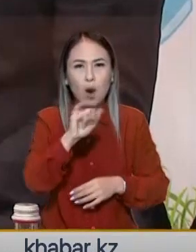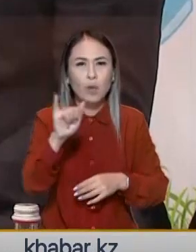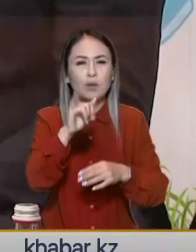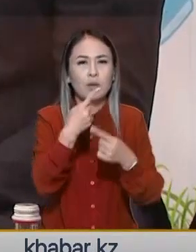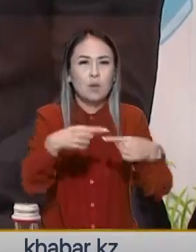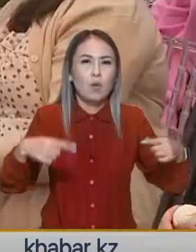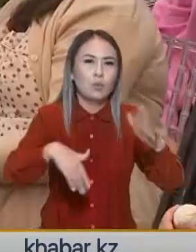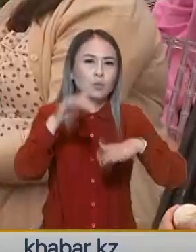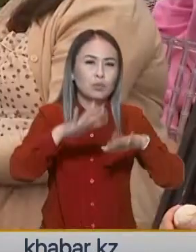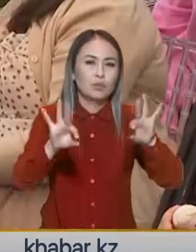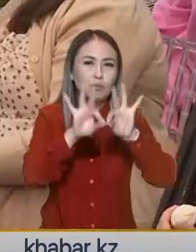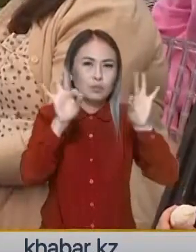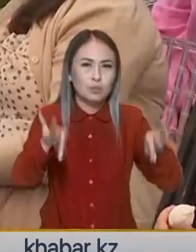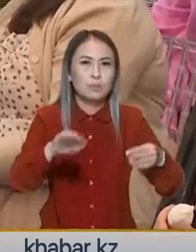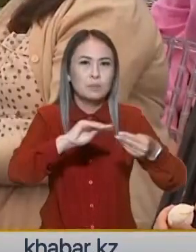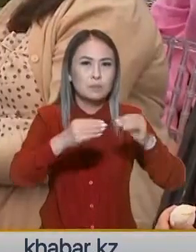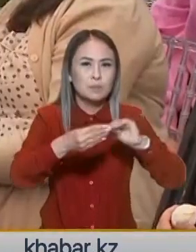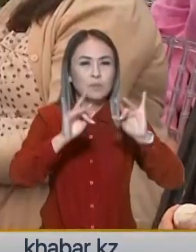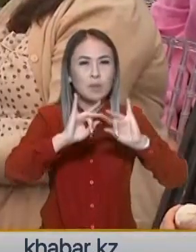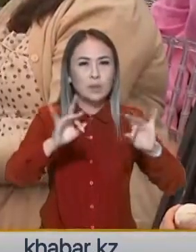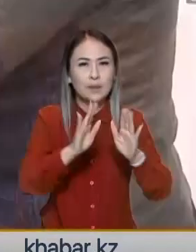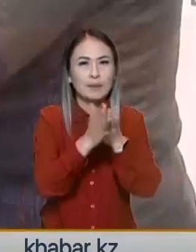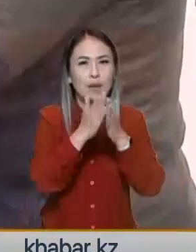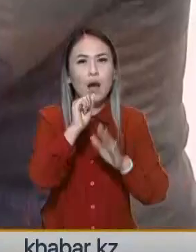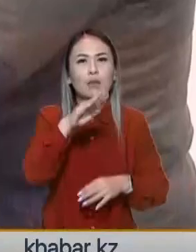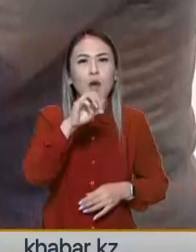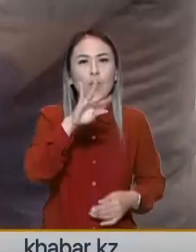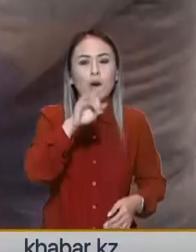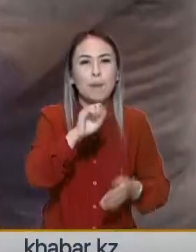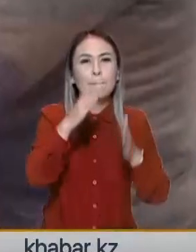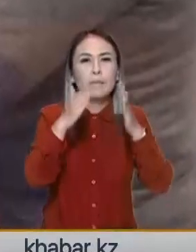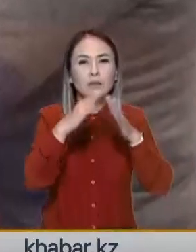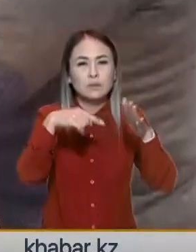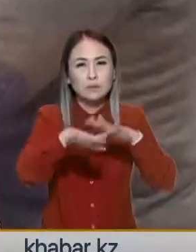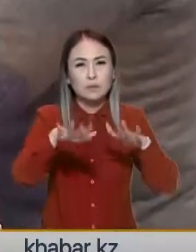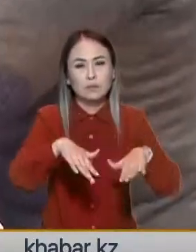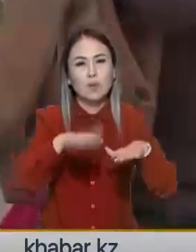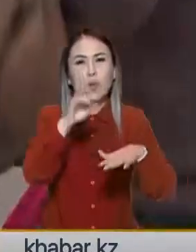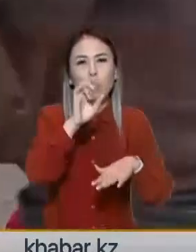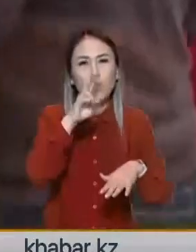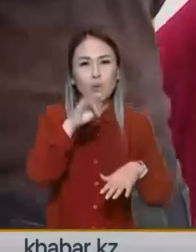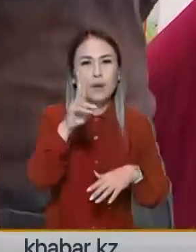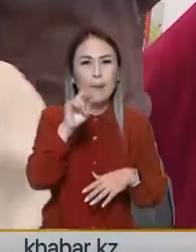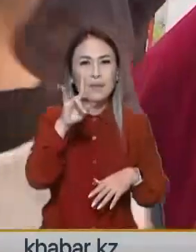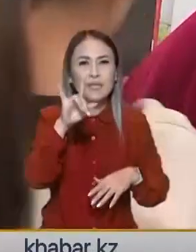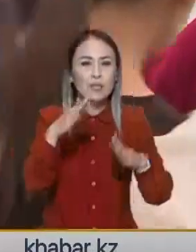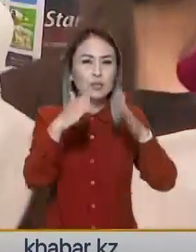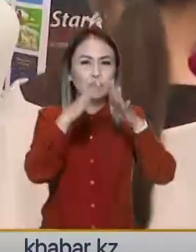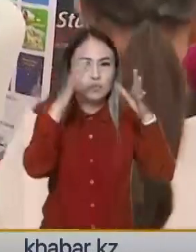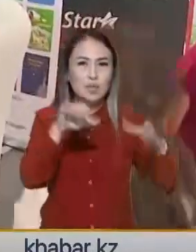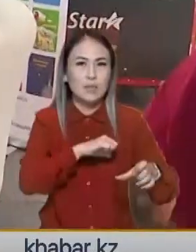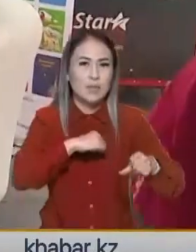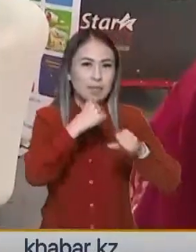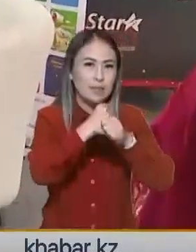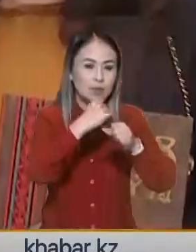желбау сияқты қолөнер бұйымдарын тоқу тәсілдері айтылады. Кітап Атамұра баспасында басылды. Айта кетейік, Бұлбұл Кәпқызы киіз үйді өзі